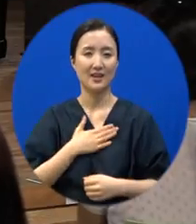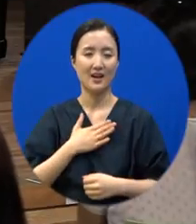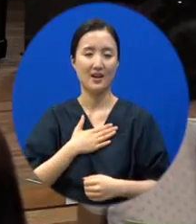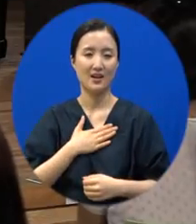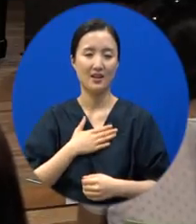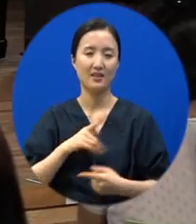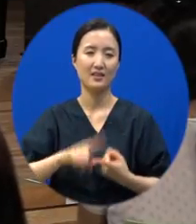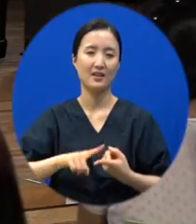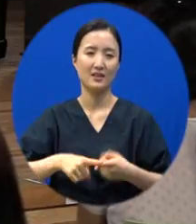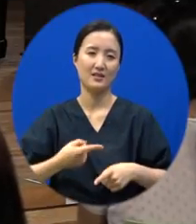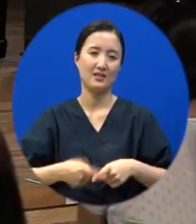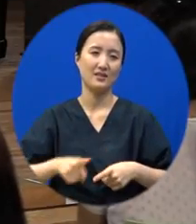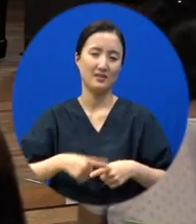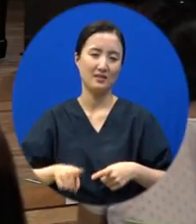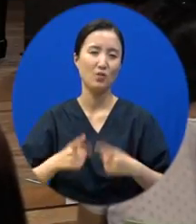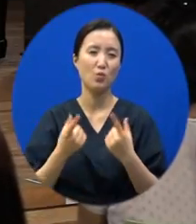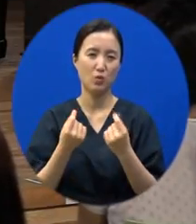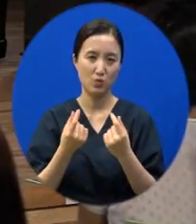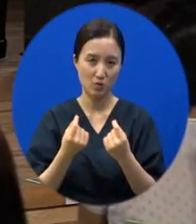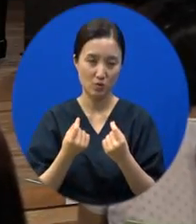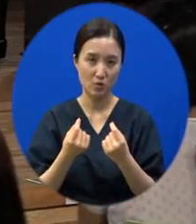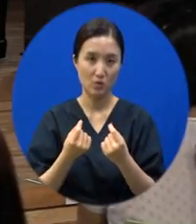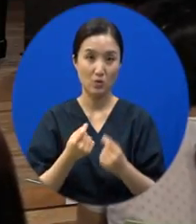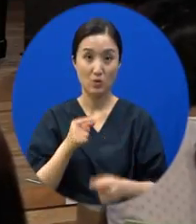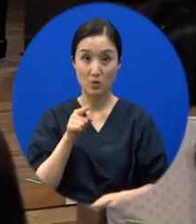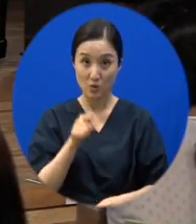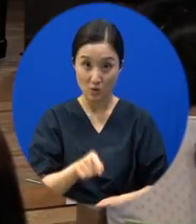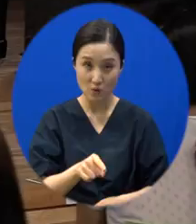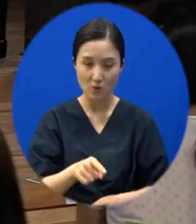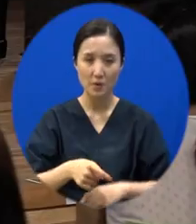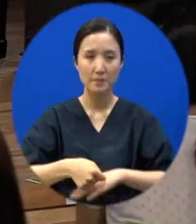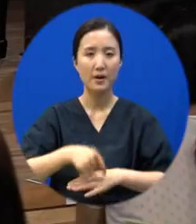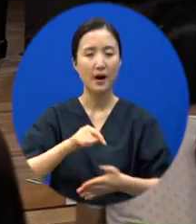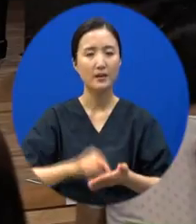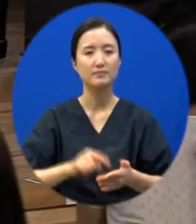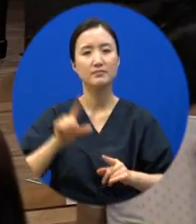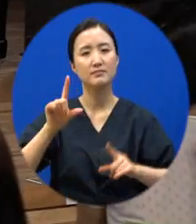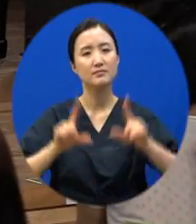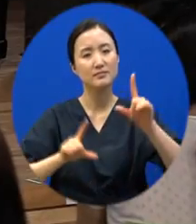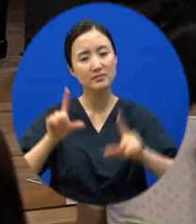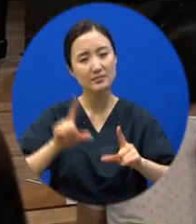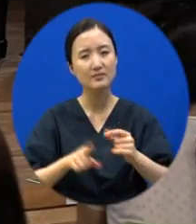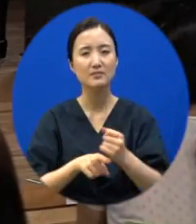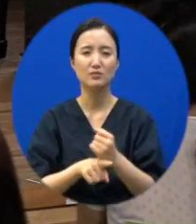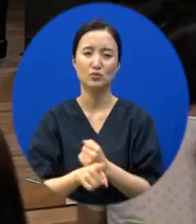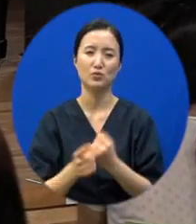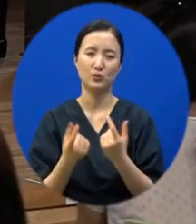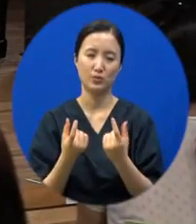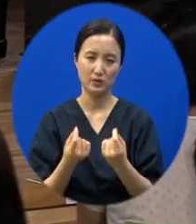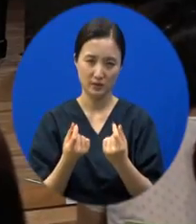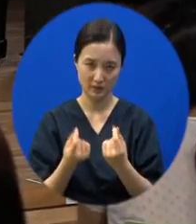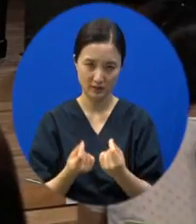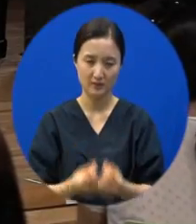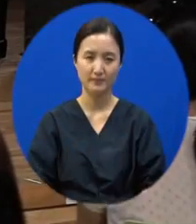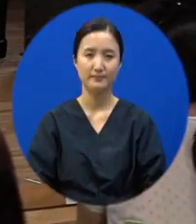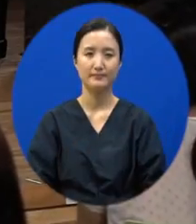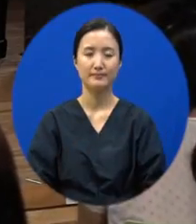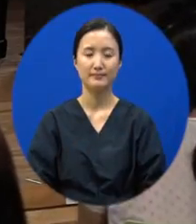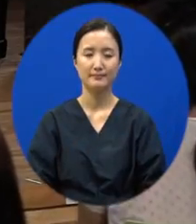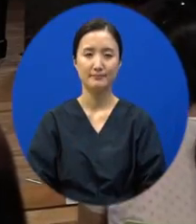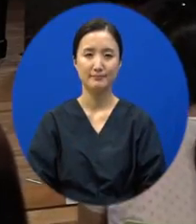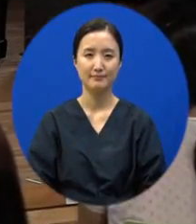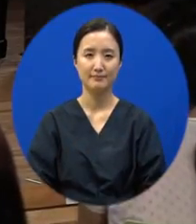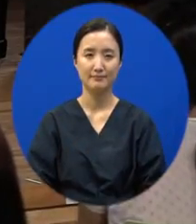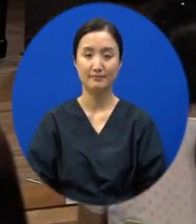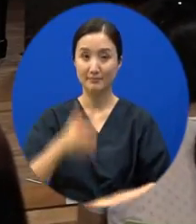우리는 들려주고 있다는 거고요. 그리고 그 이야기가 나의 마음 상태, 나를 평가하는 결과까지도